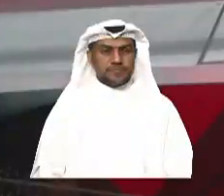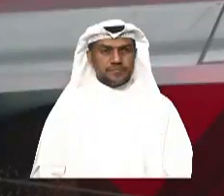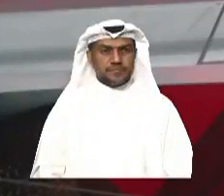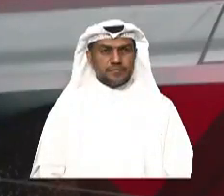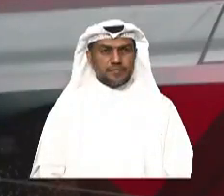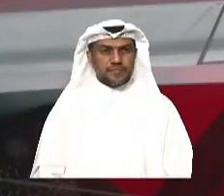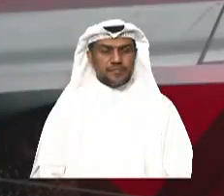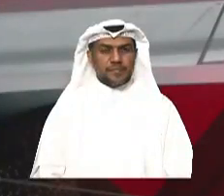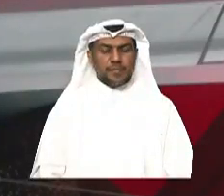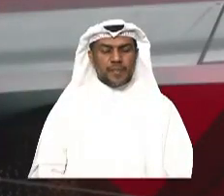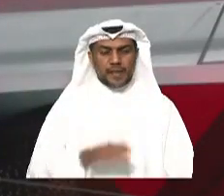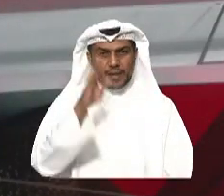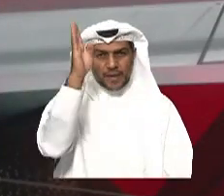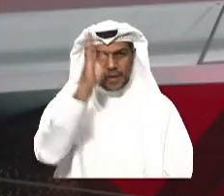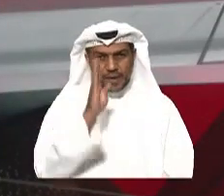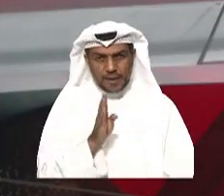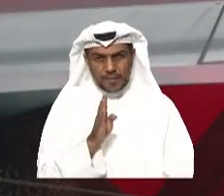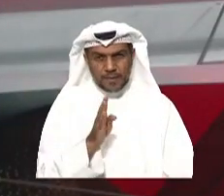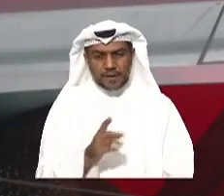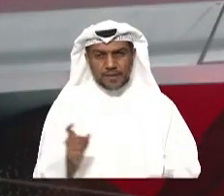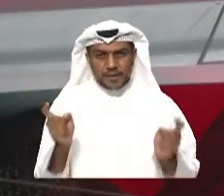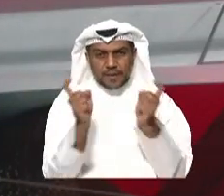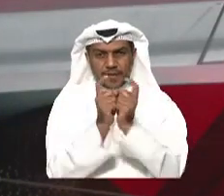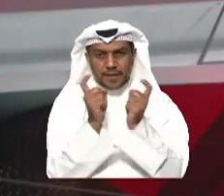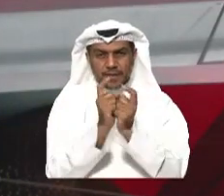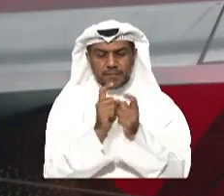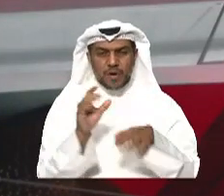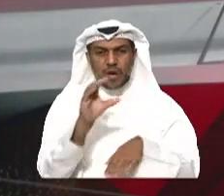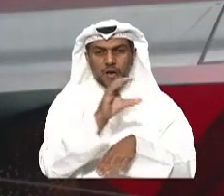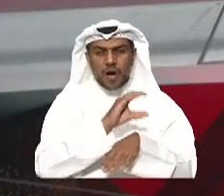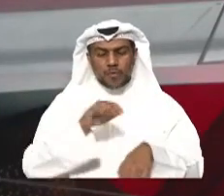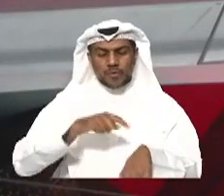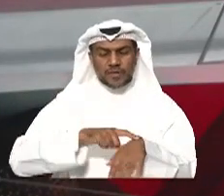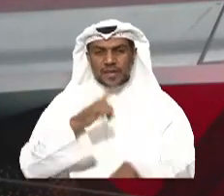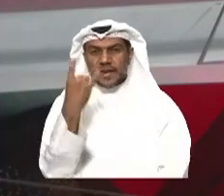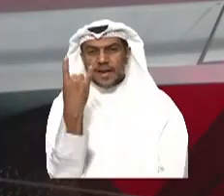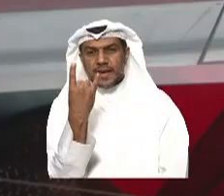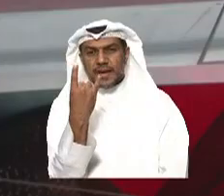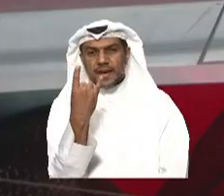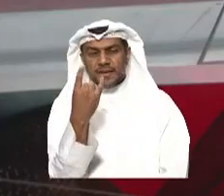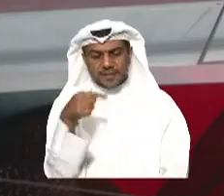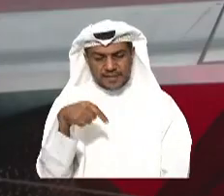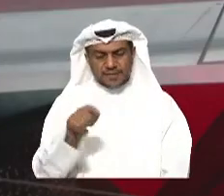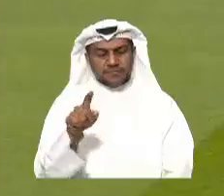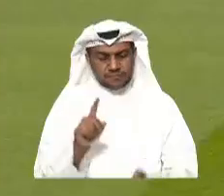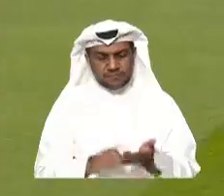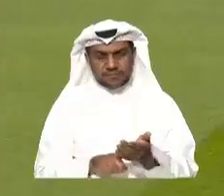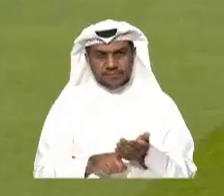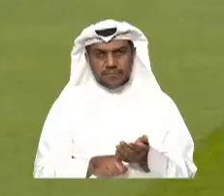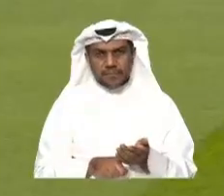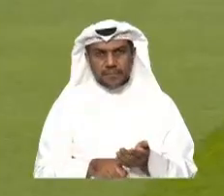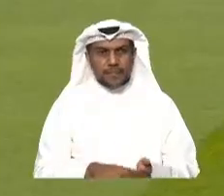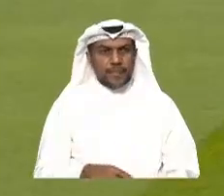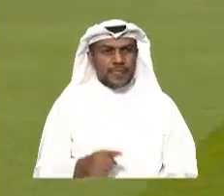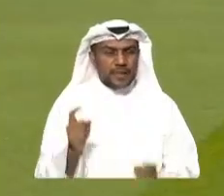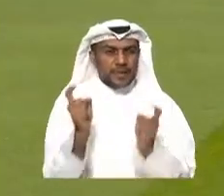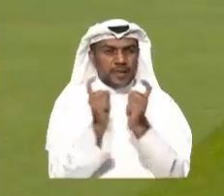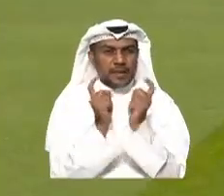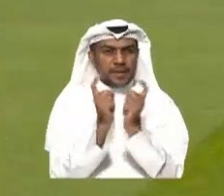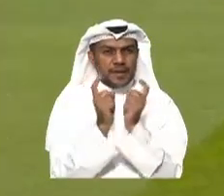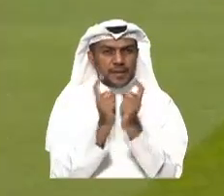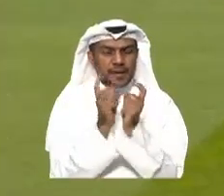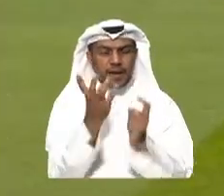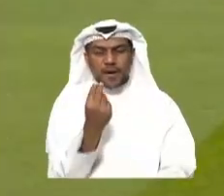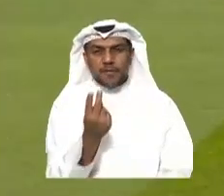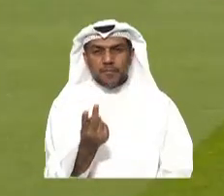يواجه منتخب البرازيل نظيره منتخب الكاميرون في العاشره من مساء اليوم بعد قليل ضمن لقاءات الجوله الثالثه للمجموعه السابعه